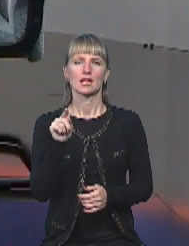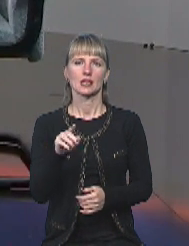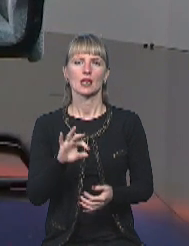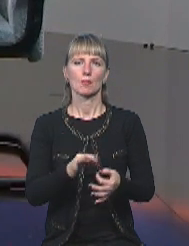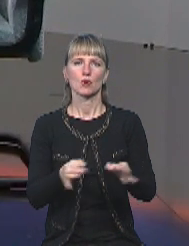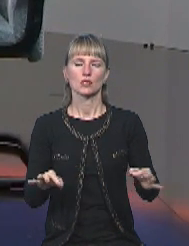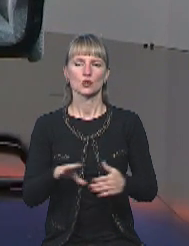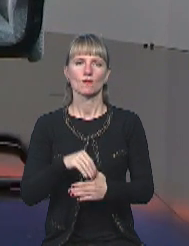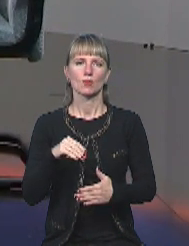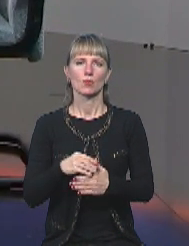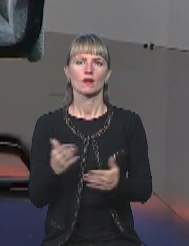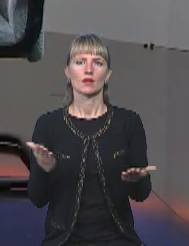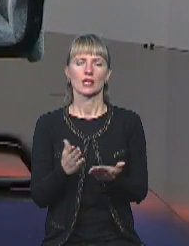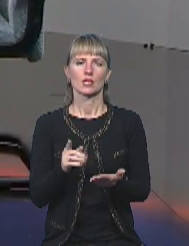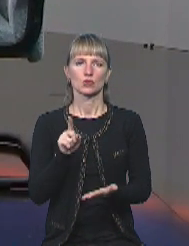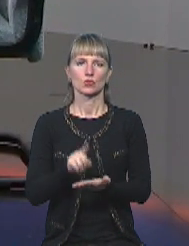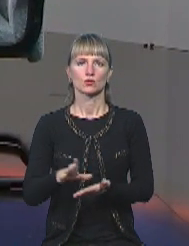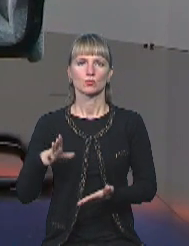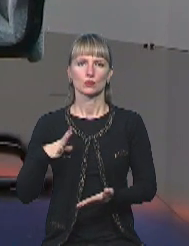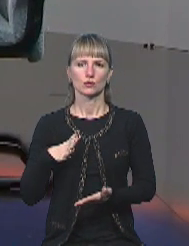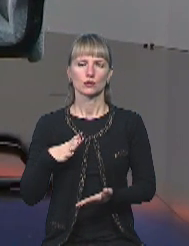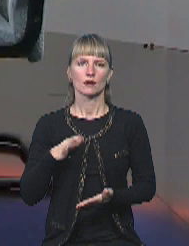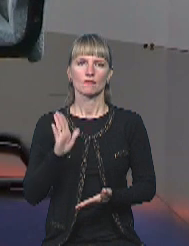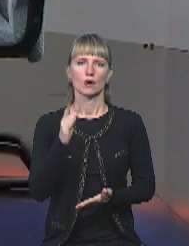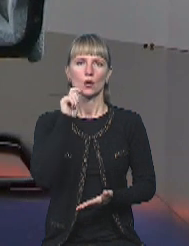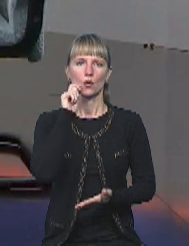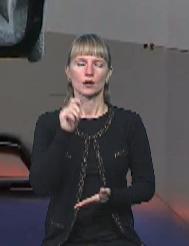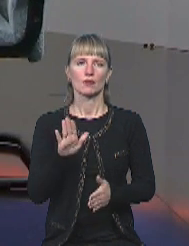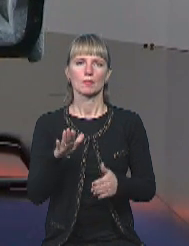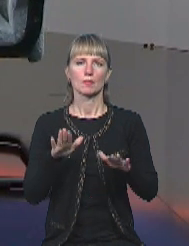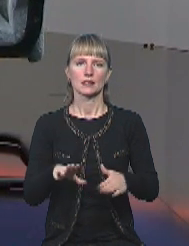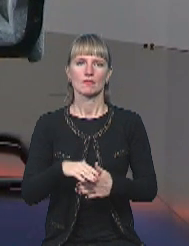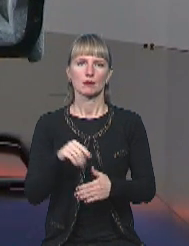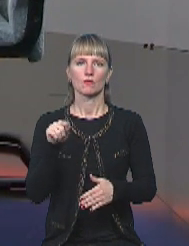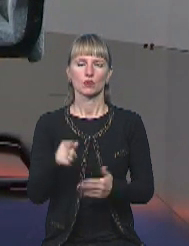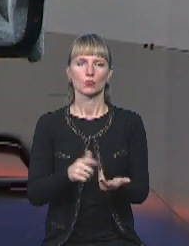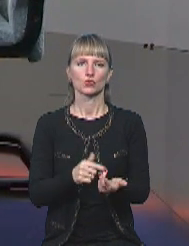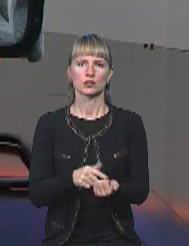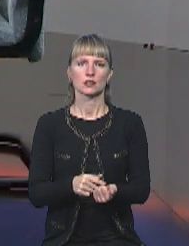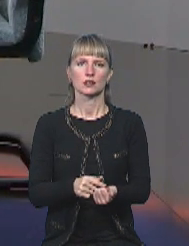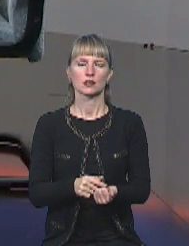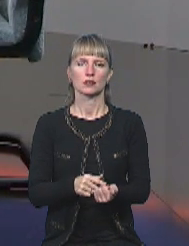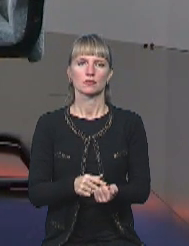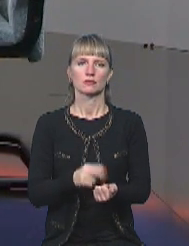процесу виборів, який має відбутися в Україні, місцевих виборів в тому числі. Слухаємо Тетяну.